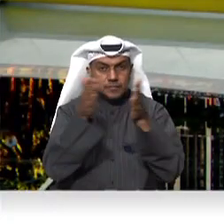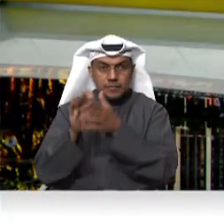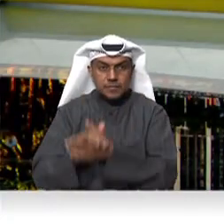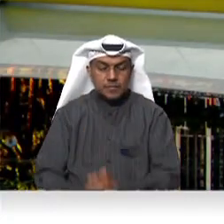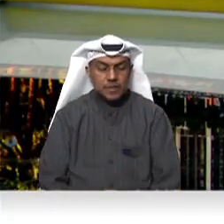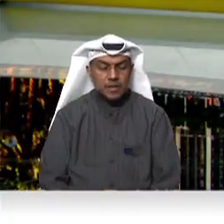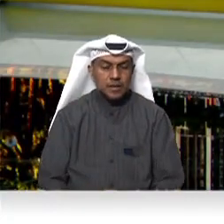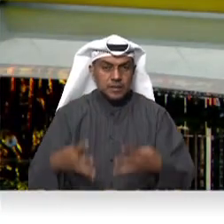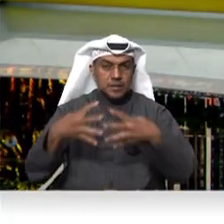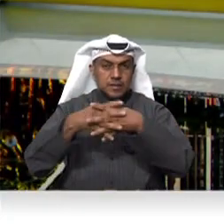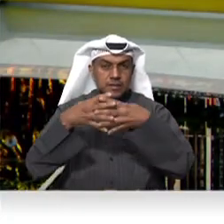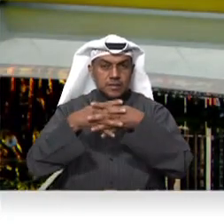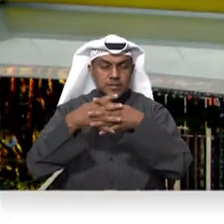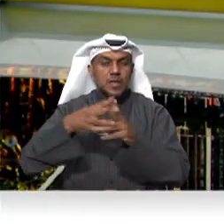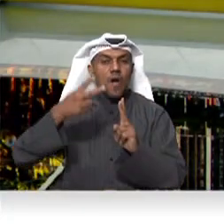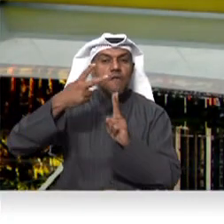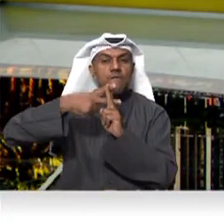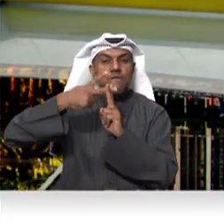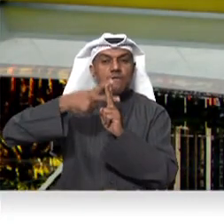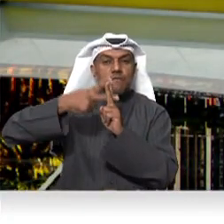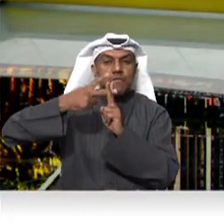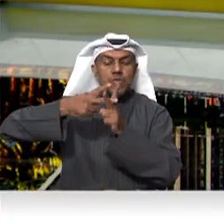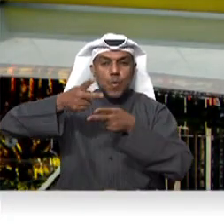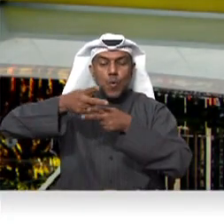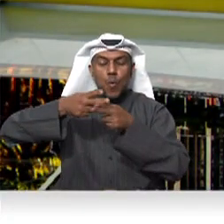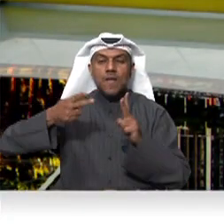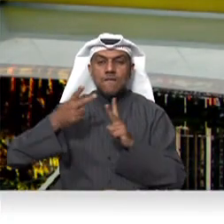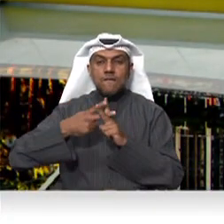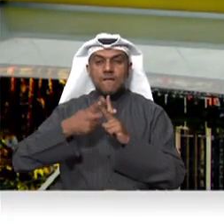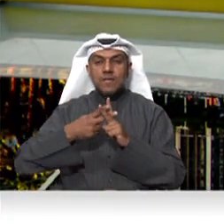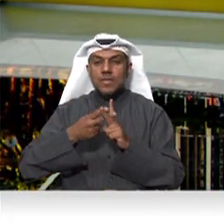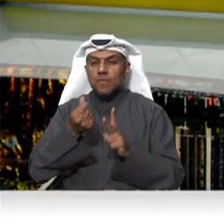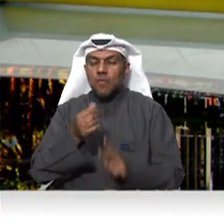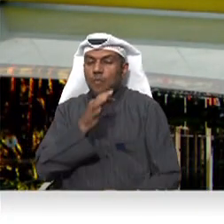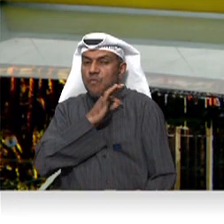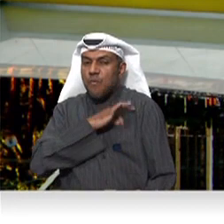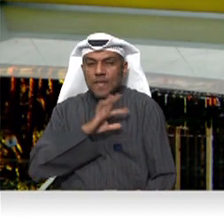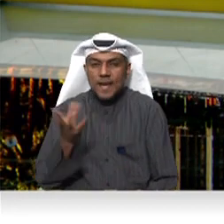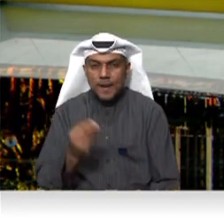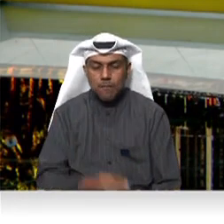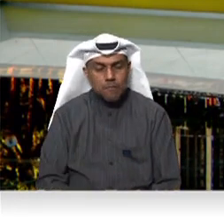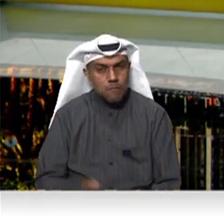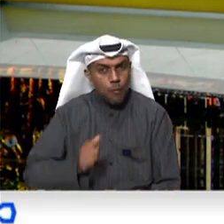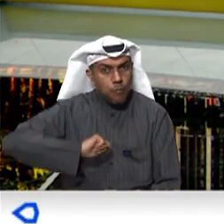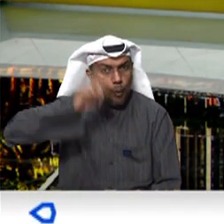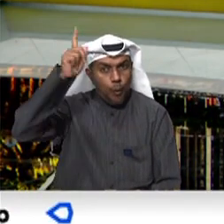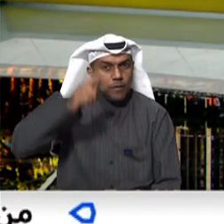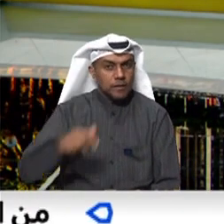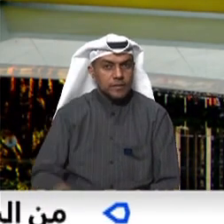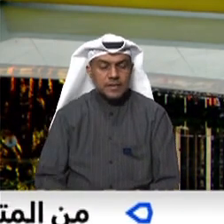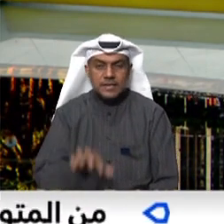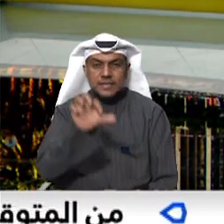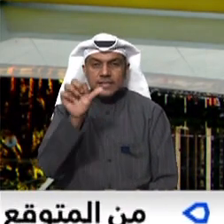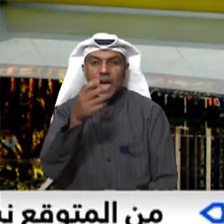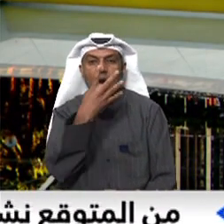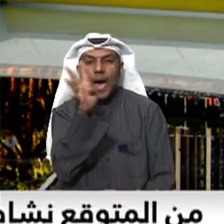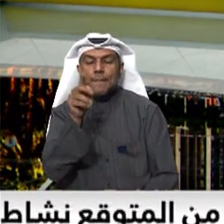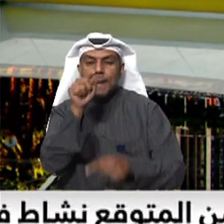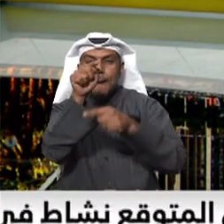قالت شركه الفنادق الكويتيه اليوم ان ارباحها الصافيه قفزت الى اكثر من